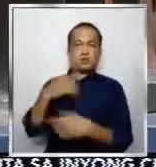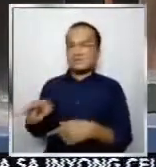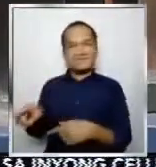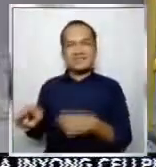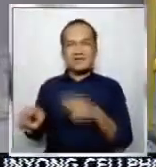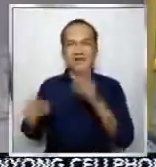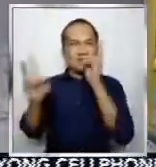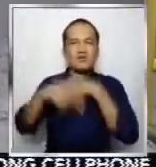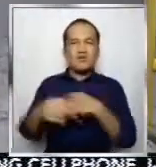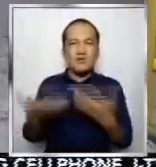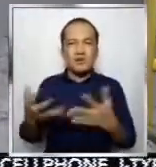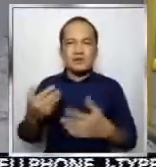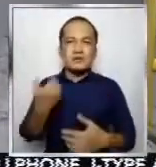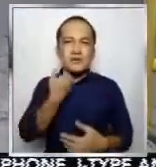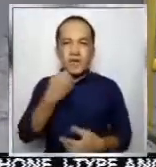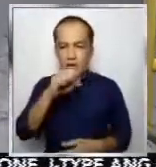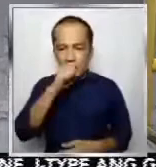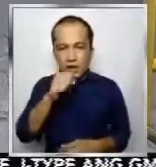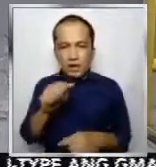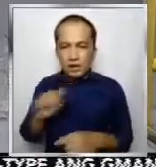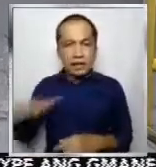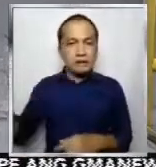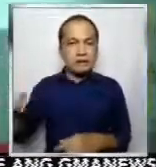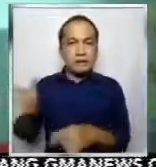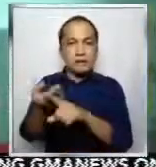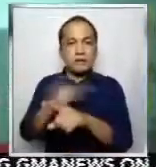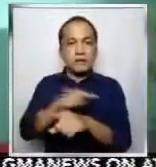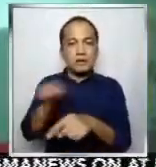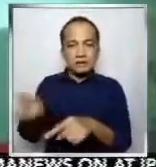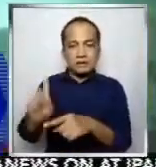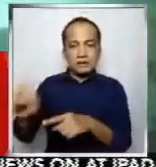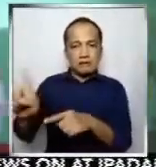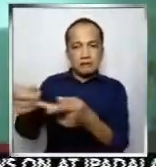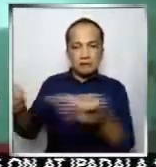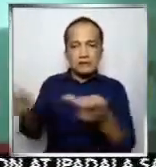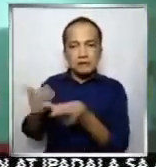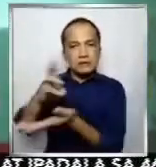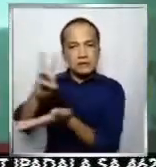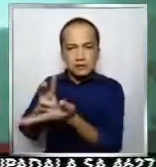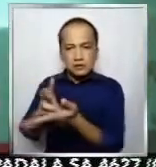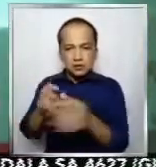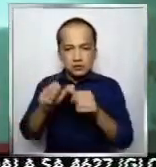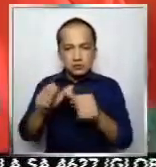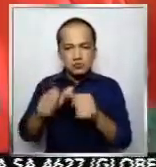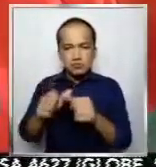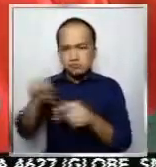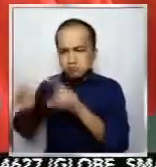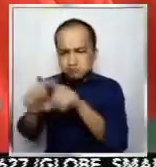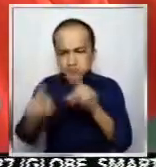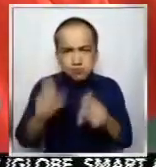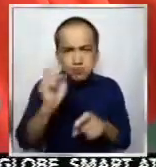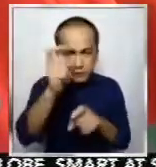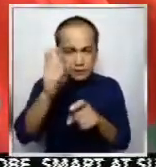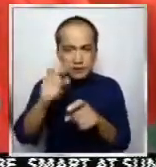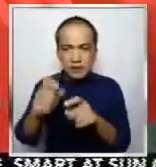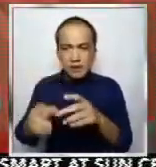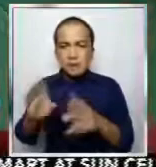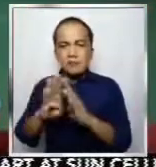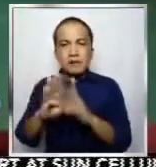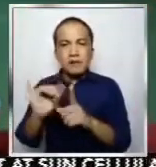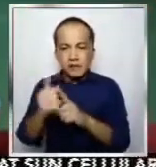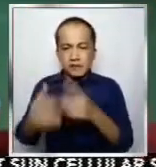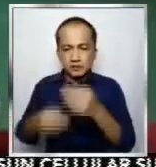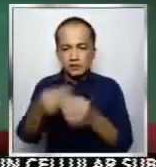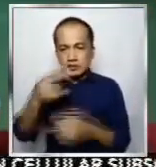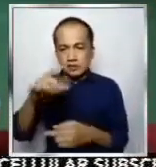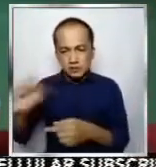at halos lahat ay nagmula lang sa iisang lugar. Tuloy-tuloy ang rapid testing sa Barangay Addition Hills at mauway para maibukod sa